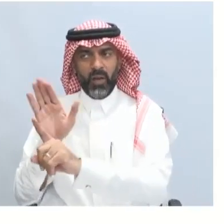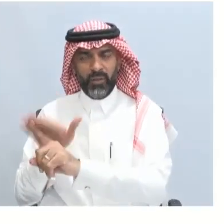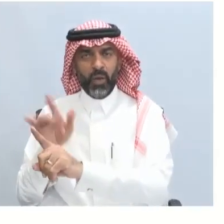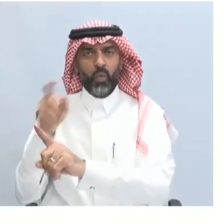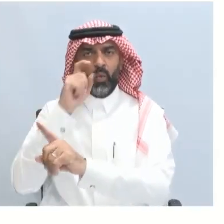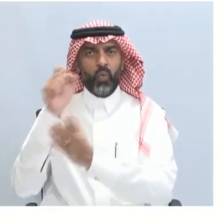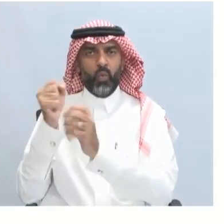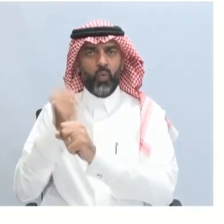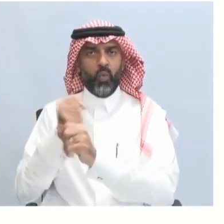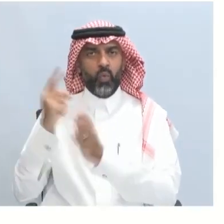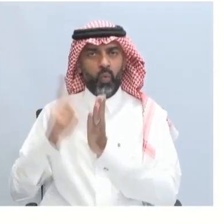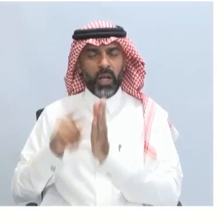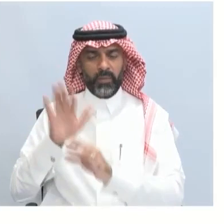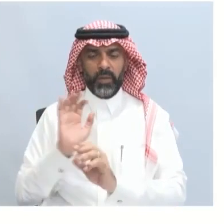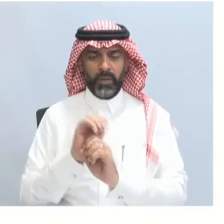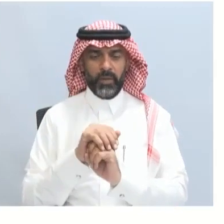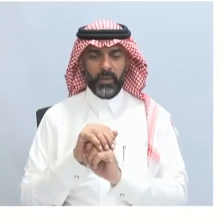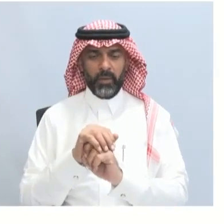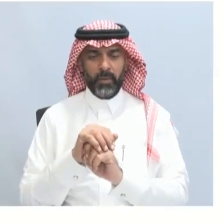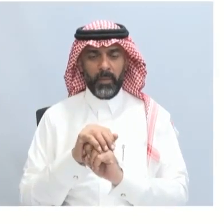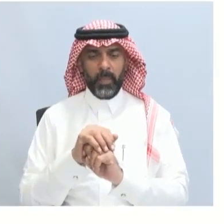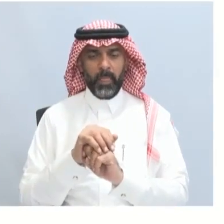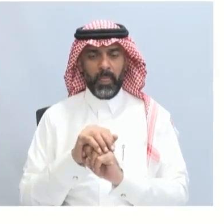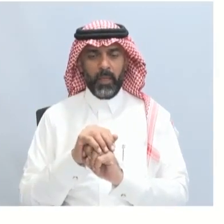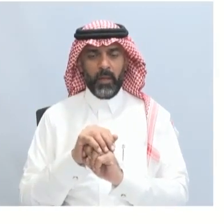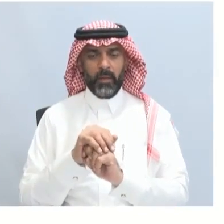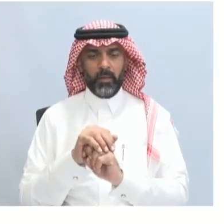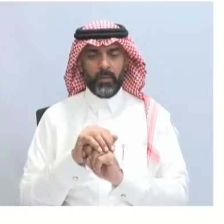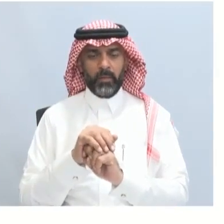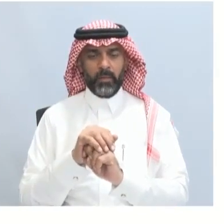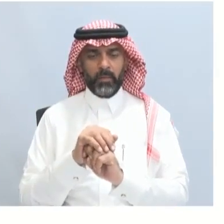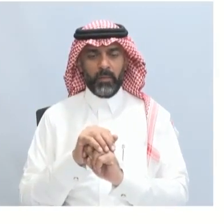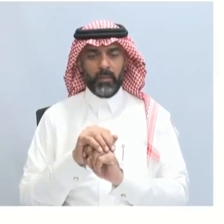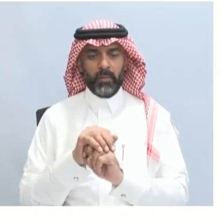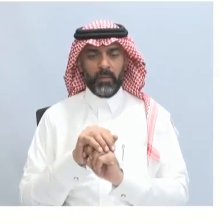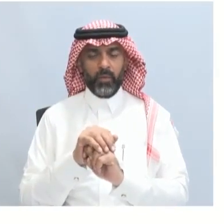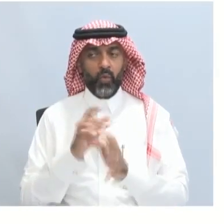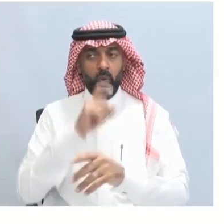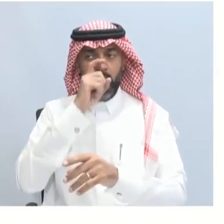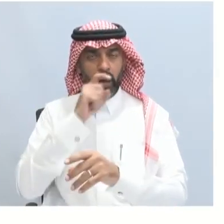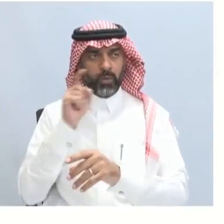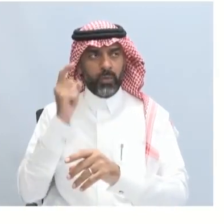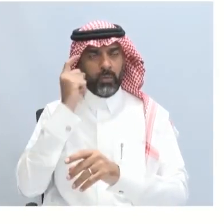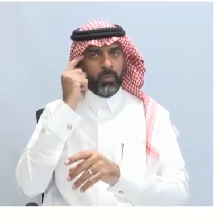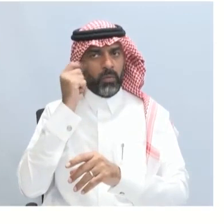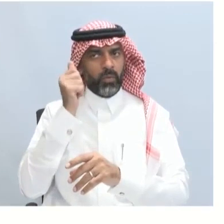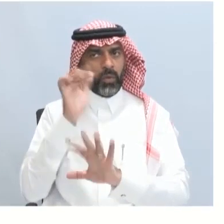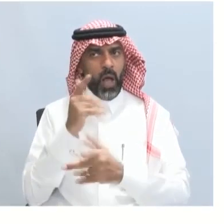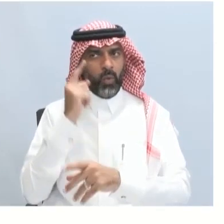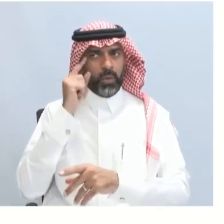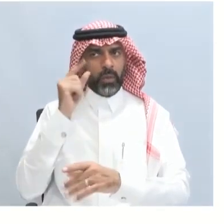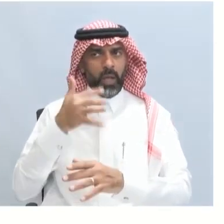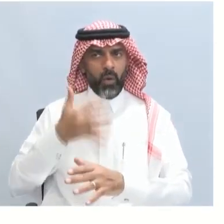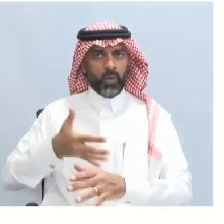الشخصيه ضروره توفر هذه العناصر وهي الادراك او التمييز او الاراده